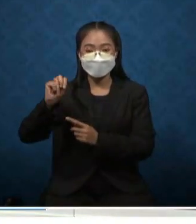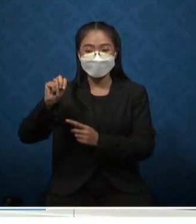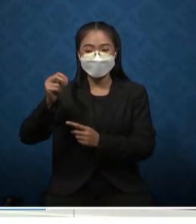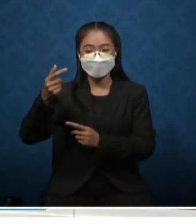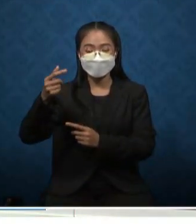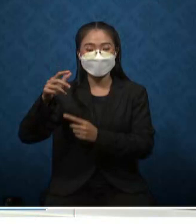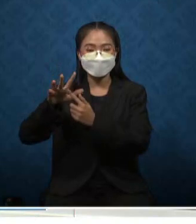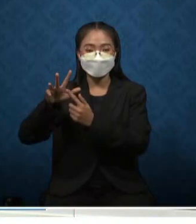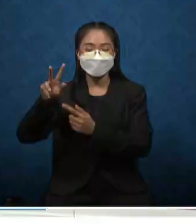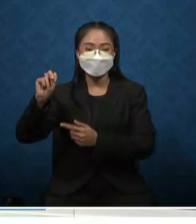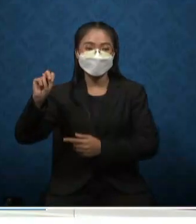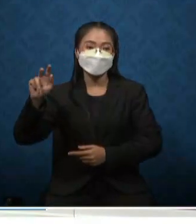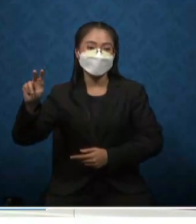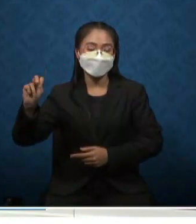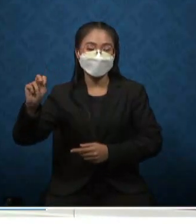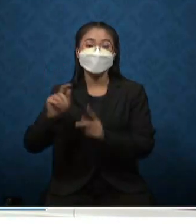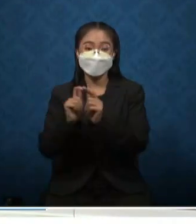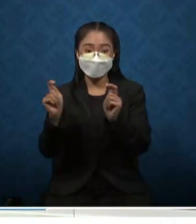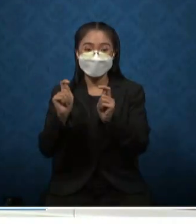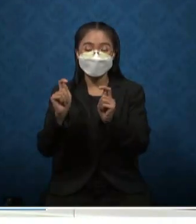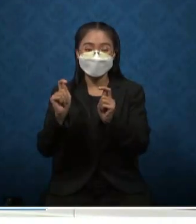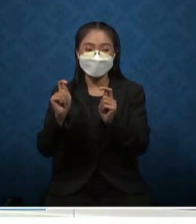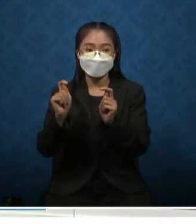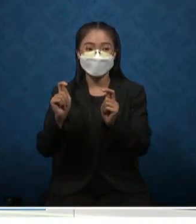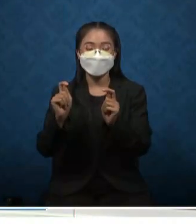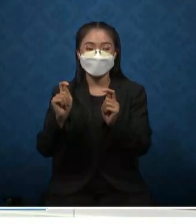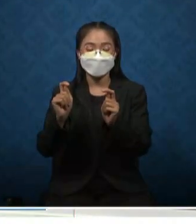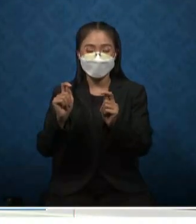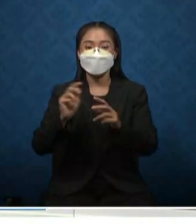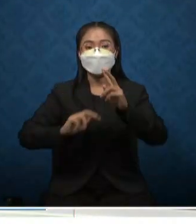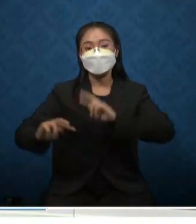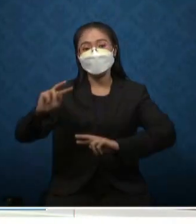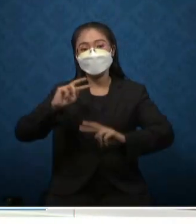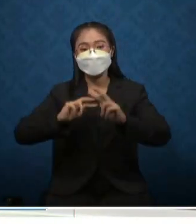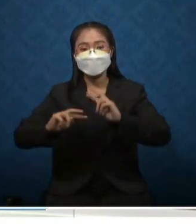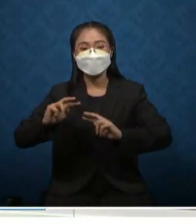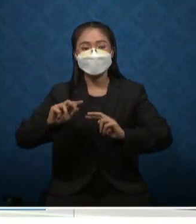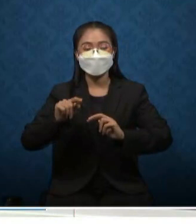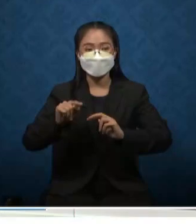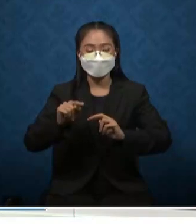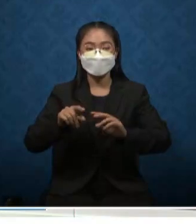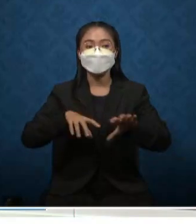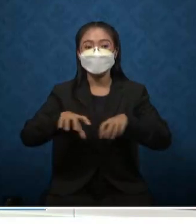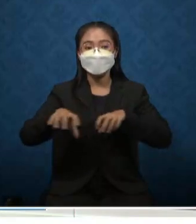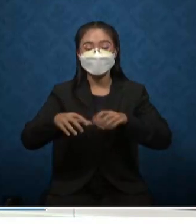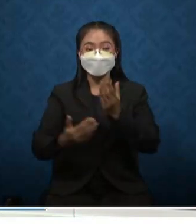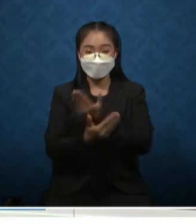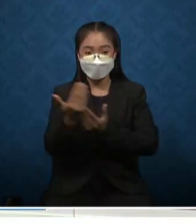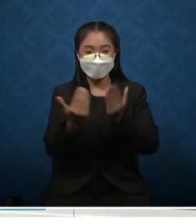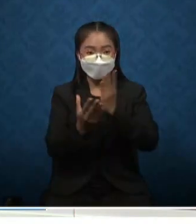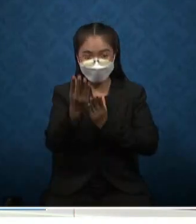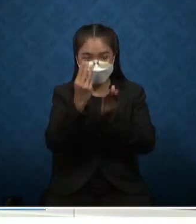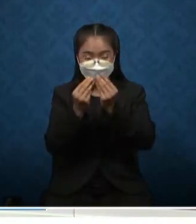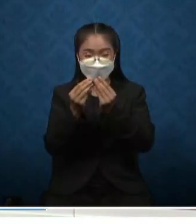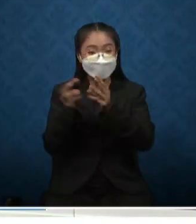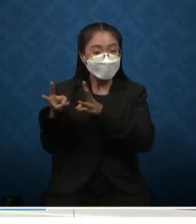ให้คณะอนุกรรมาธิการด้านพลังงานทดแทนและการอนุรักษ์พลังงานดำเนินการพิจารณาศึกษาแนว